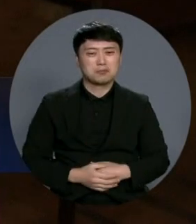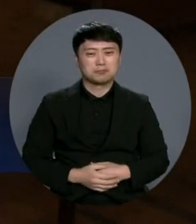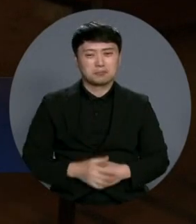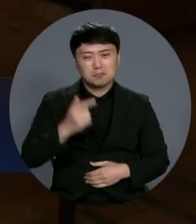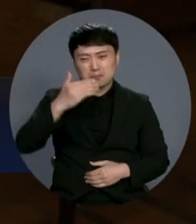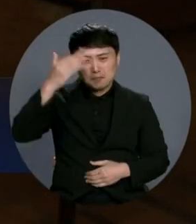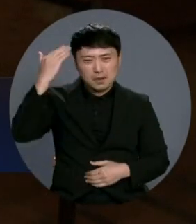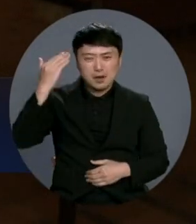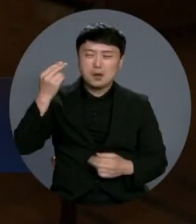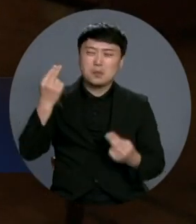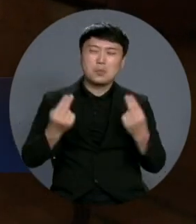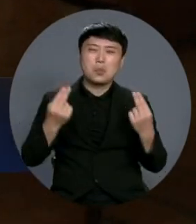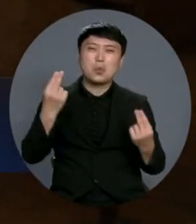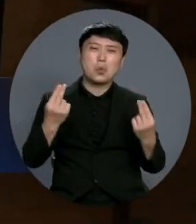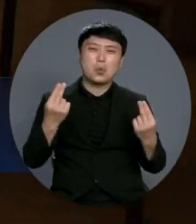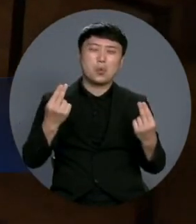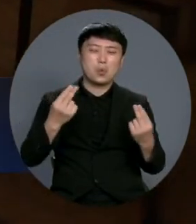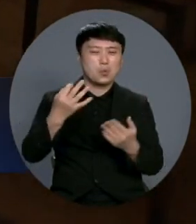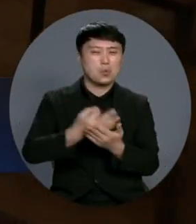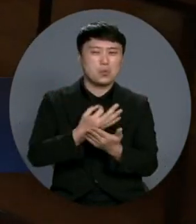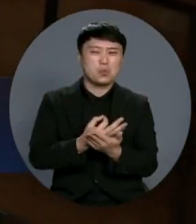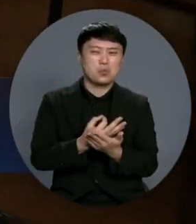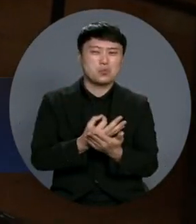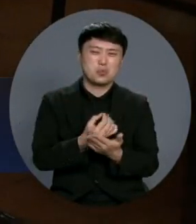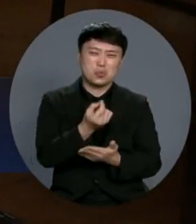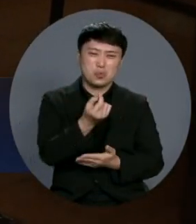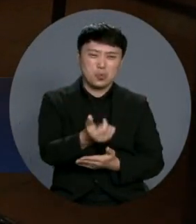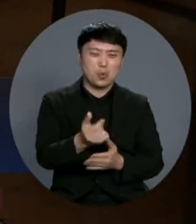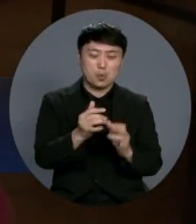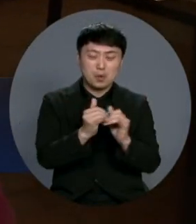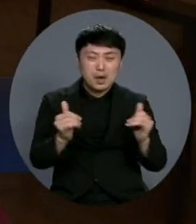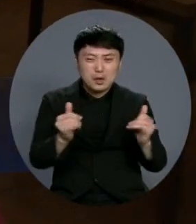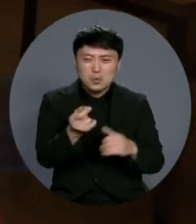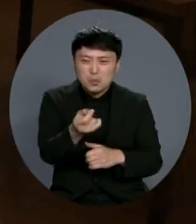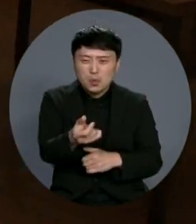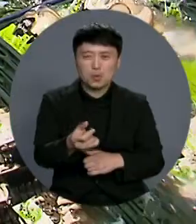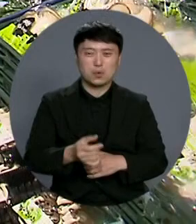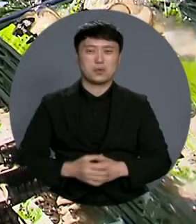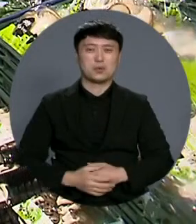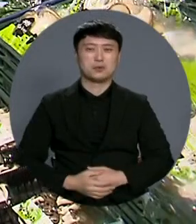그 예전보다는 좀 못한 것들. 사람들도 많이 없고. 네.